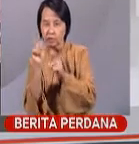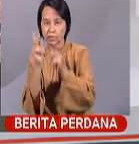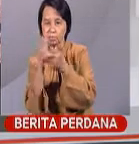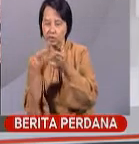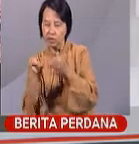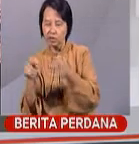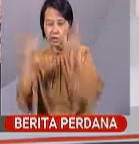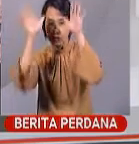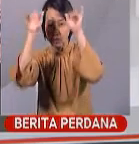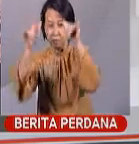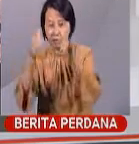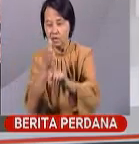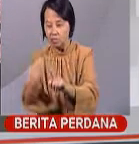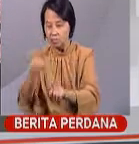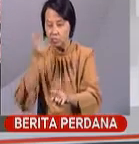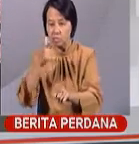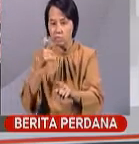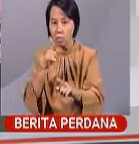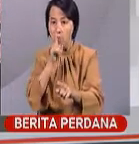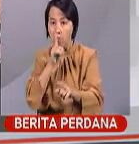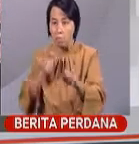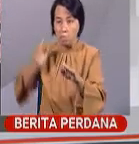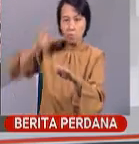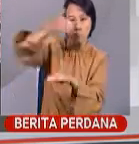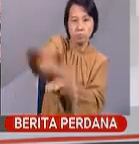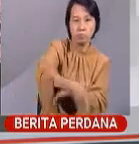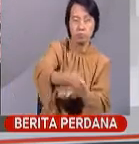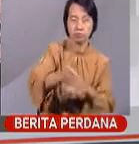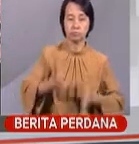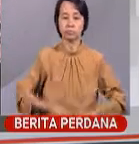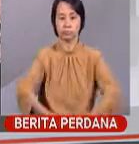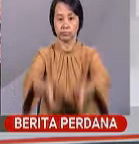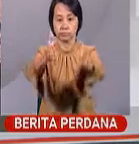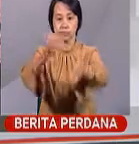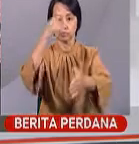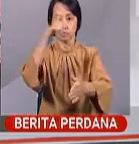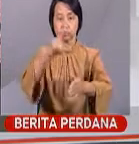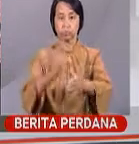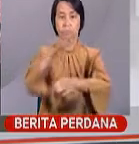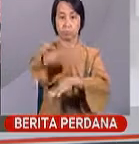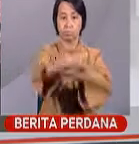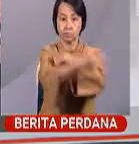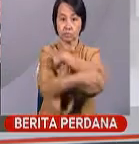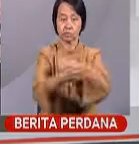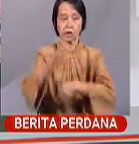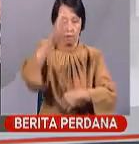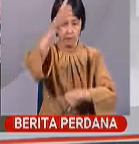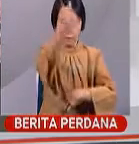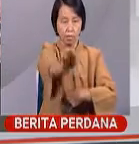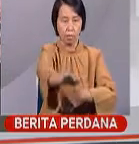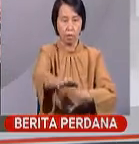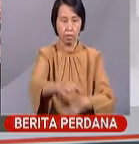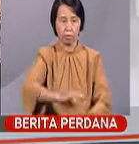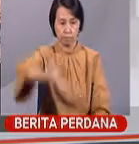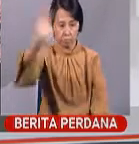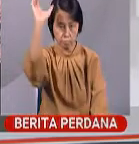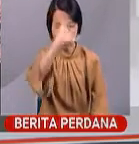yang ingkar dengan meloloskan diri daripada sekatan jalan raya untuk merentas negeri akan